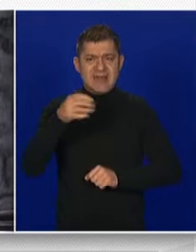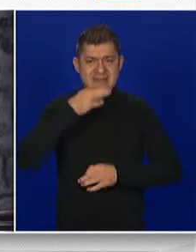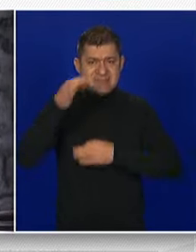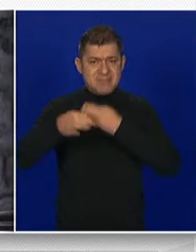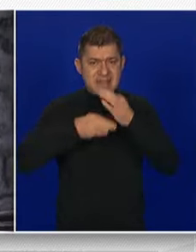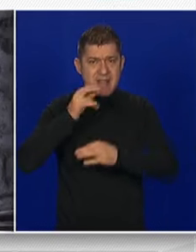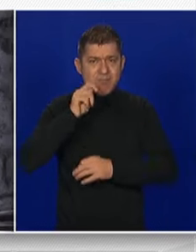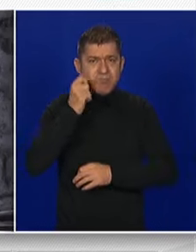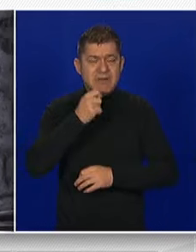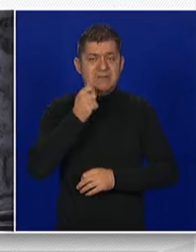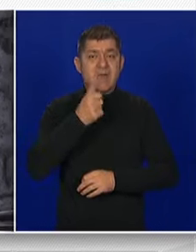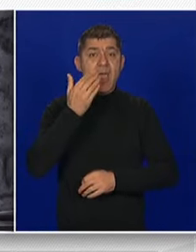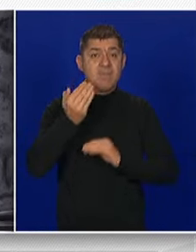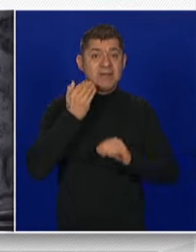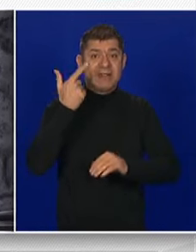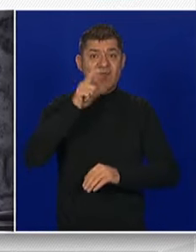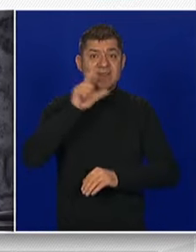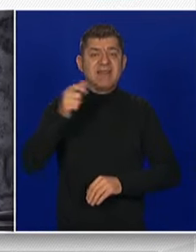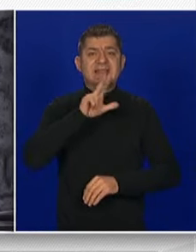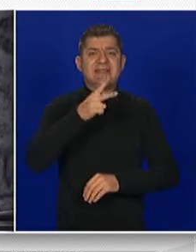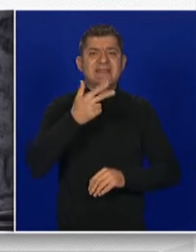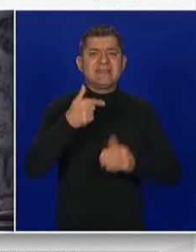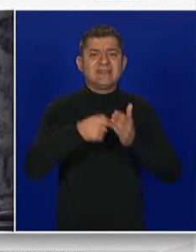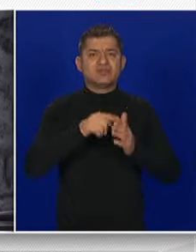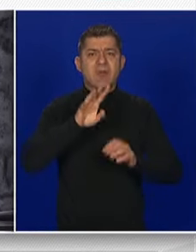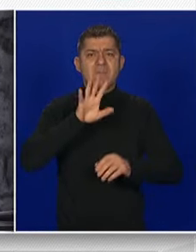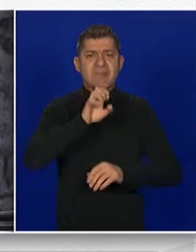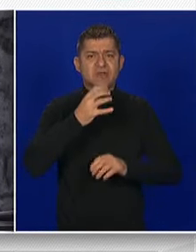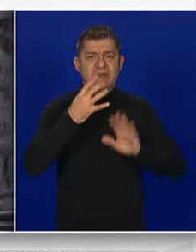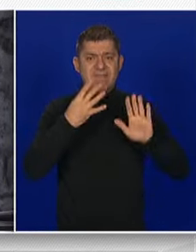i prije dva tjedna 3539